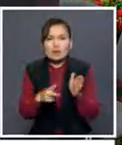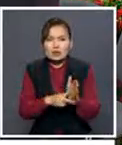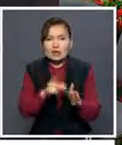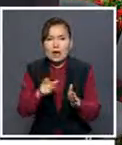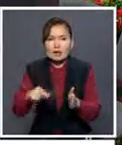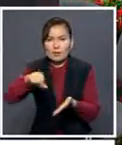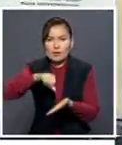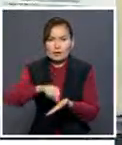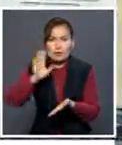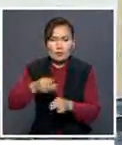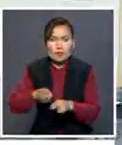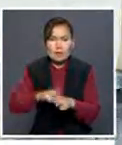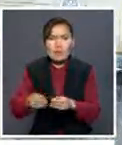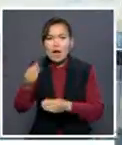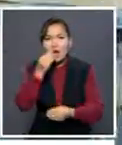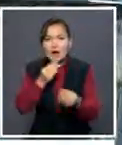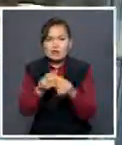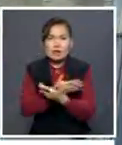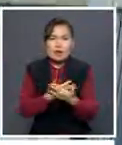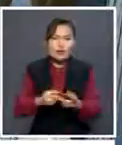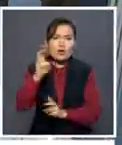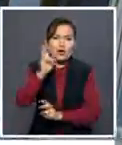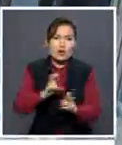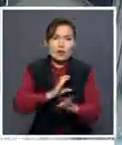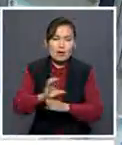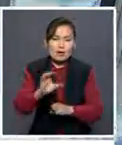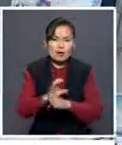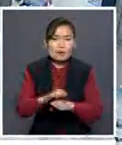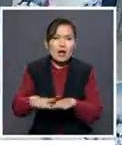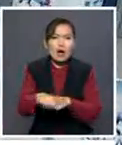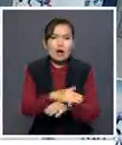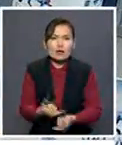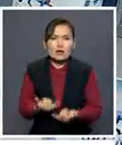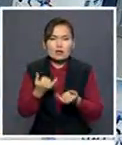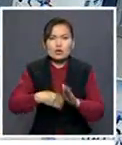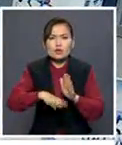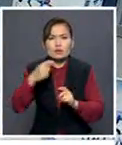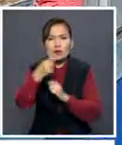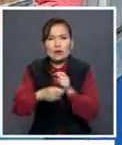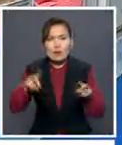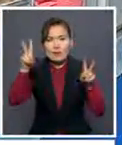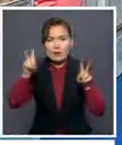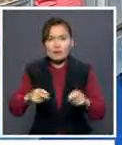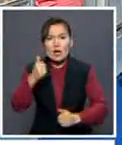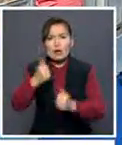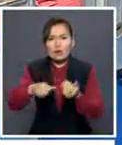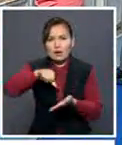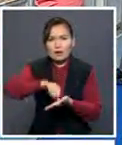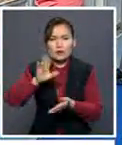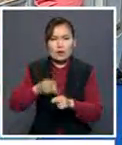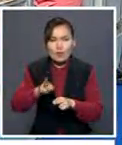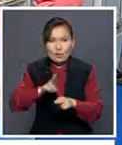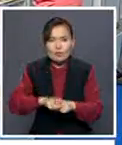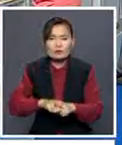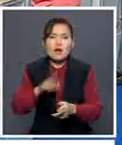үміткер қалады. Олардың өзі азық-түлік, өндірістік мақсаттағы және халыққа арналған үздік тауарлар аталымын алуға тырысады. Марапат